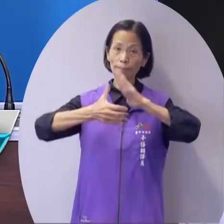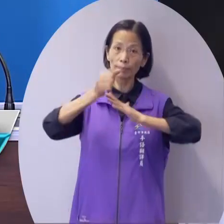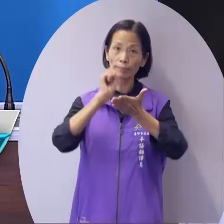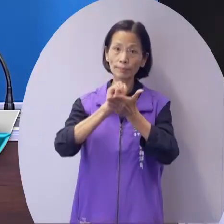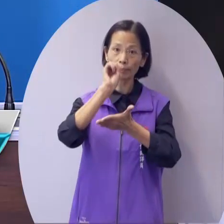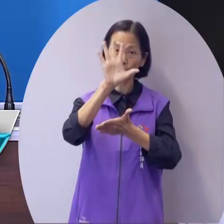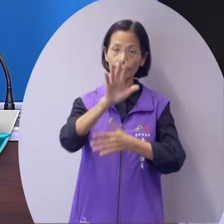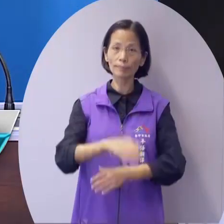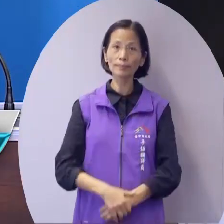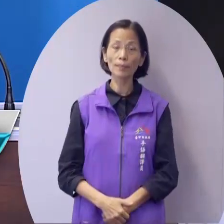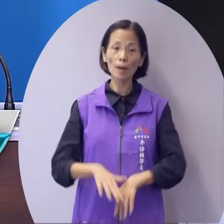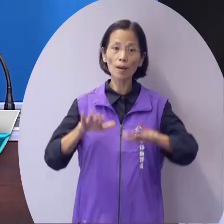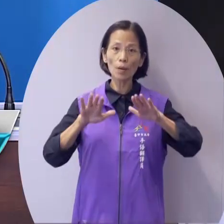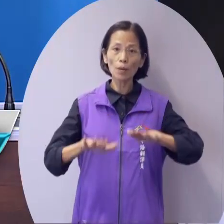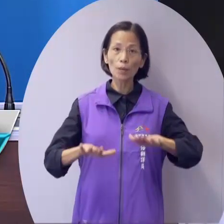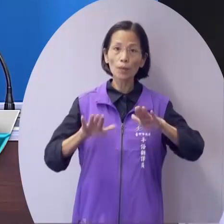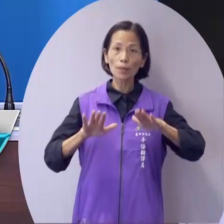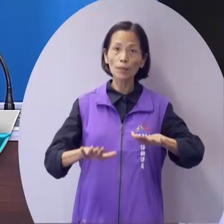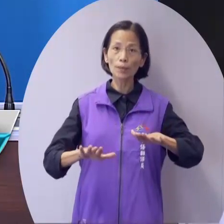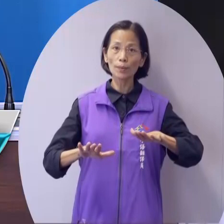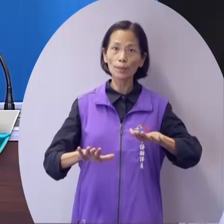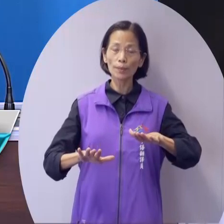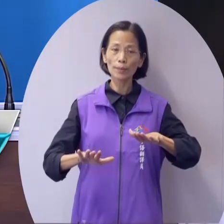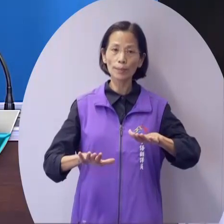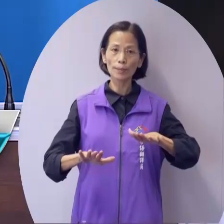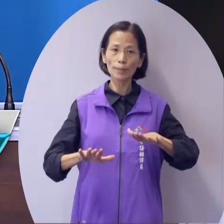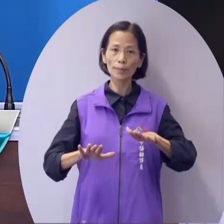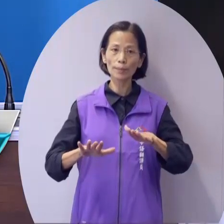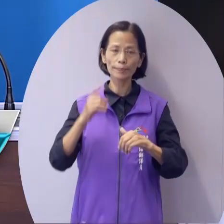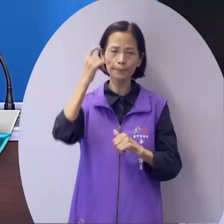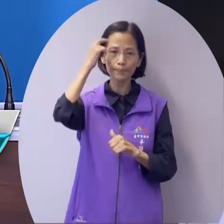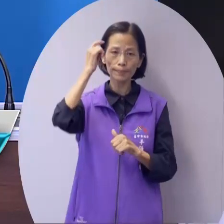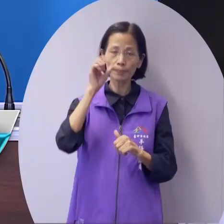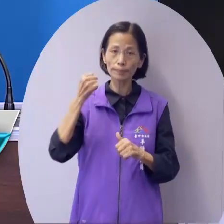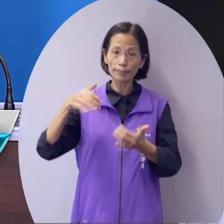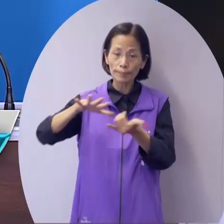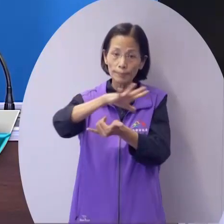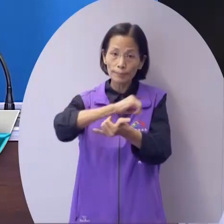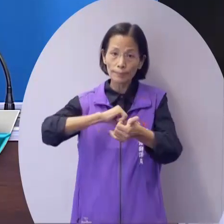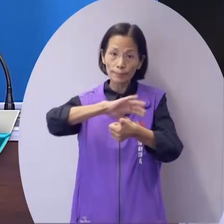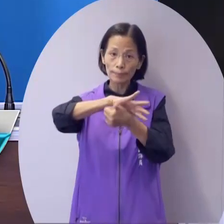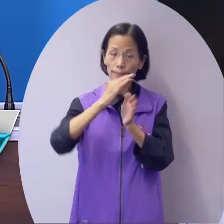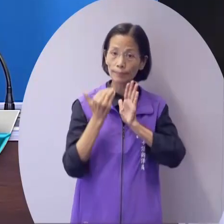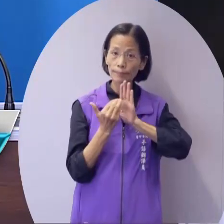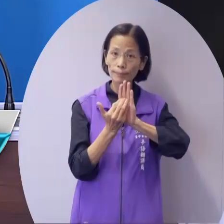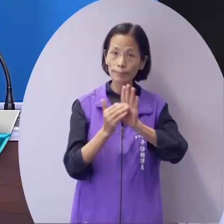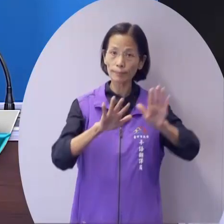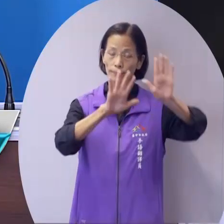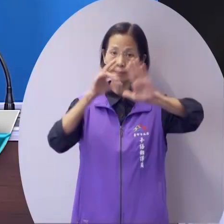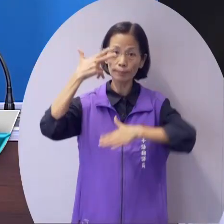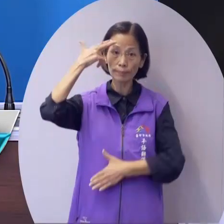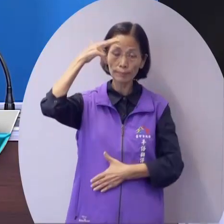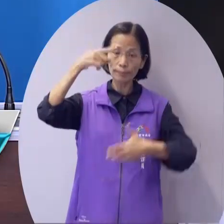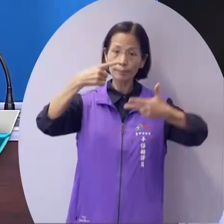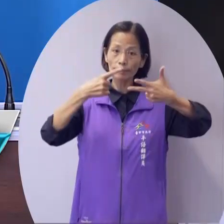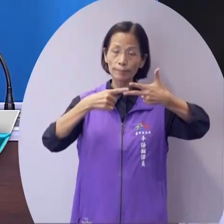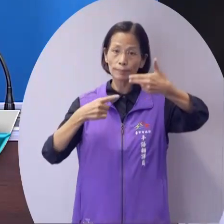报告。那因为我们现在可以预测，以台湾现在目前的疫情状况，下个礼拜